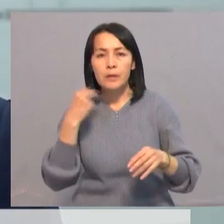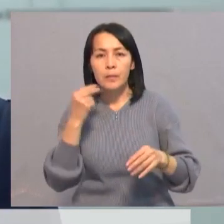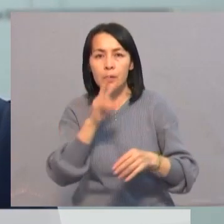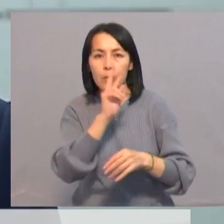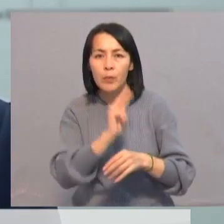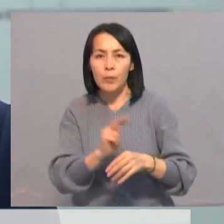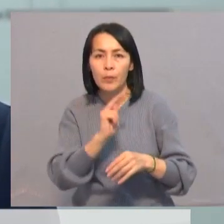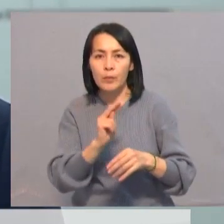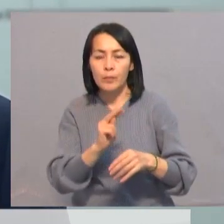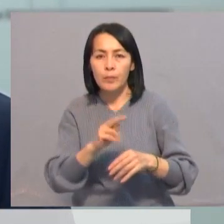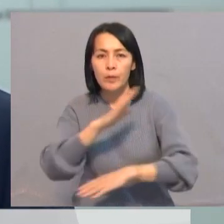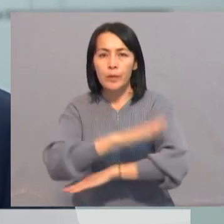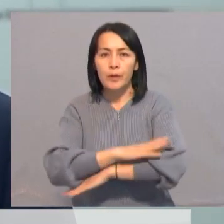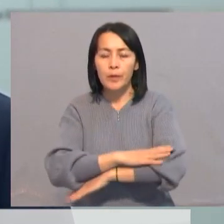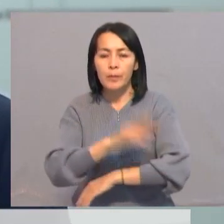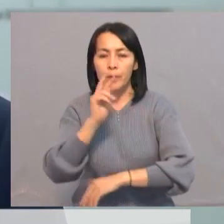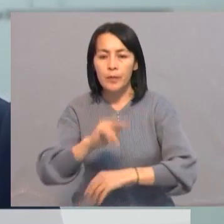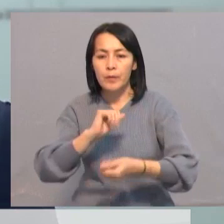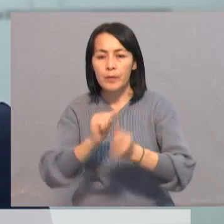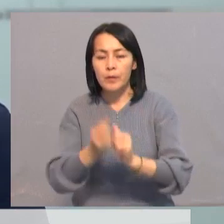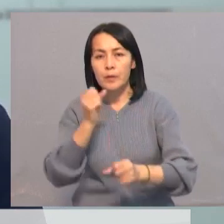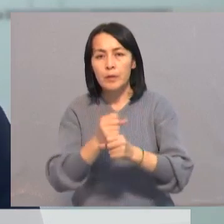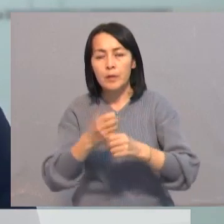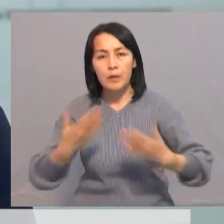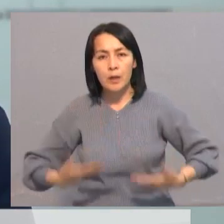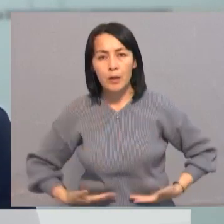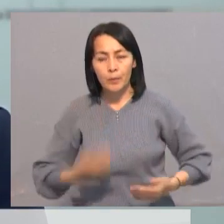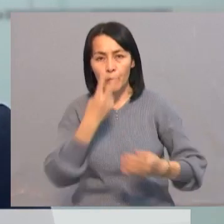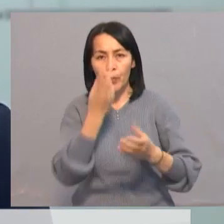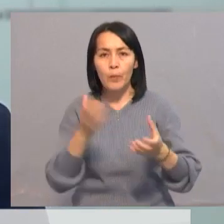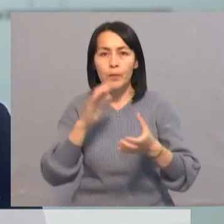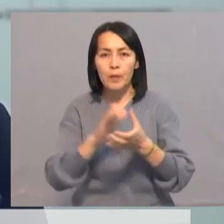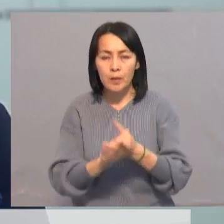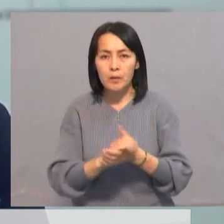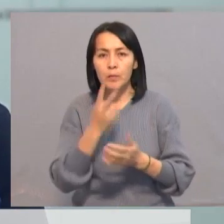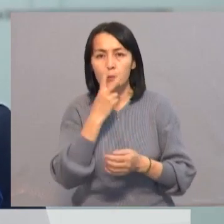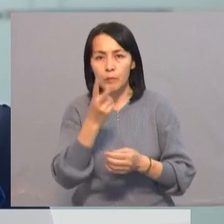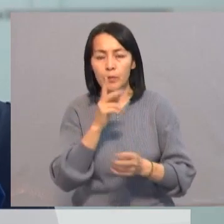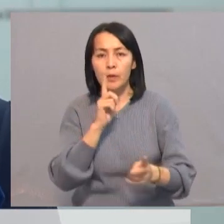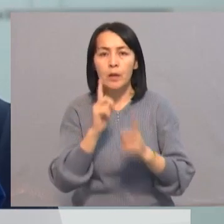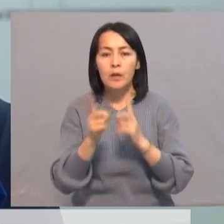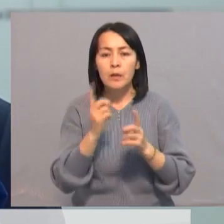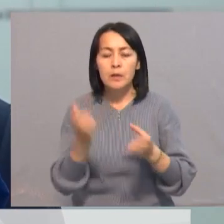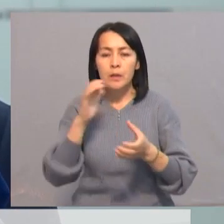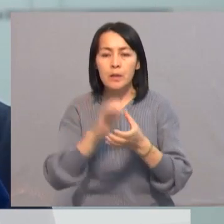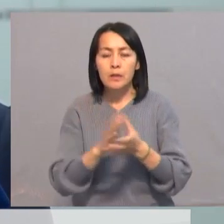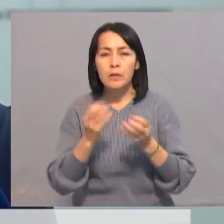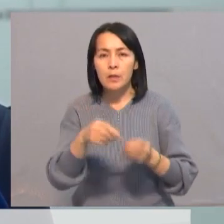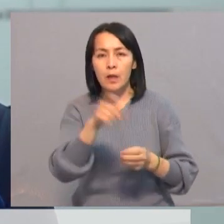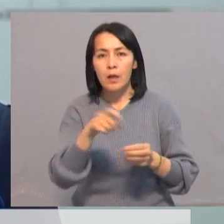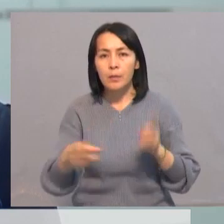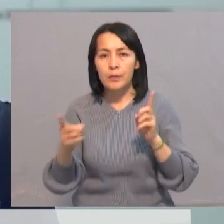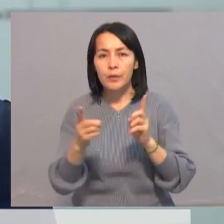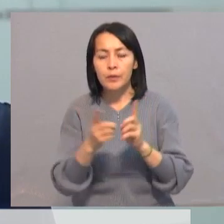alu menen sanalı tärbiye aluına jasalıngan jağdayga biraz taldau jasau, tanısu jäne halkpen